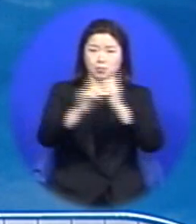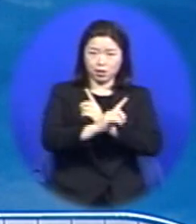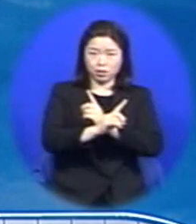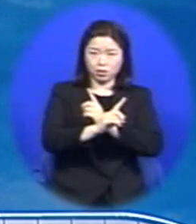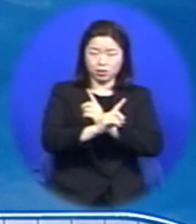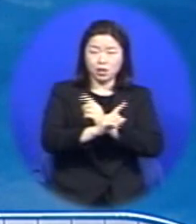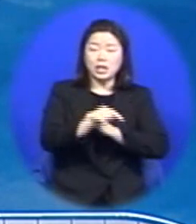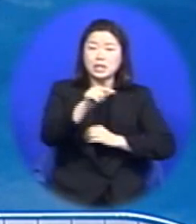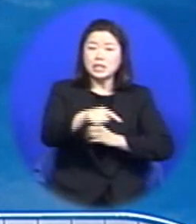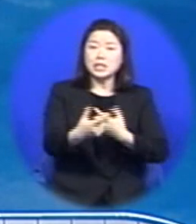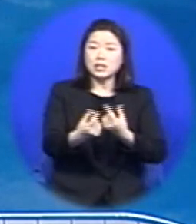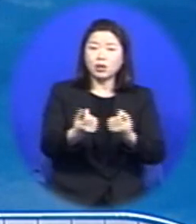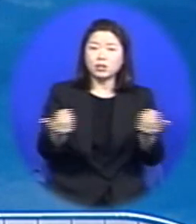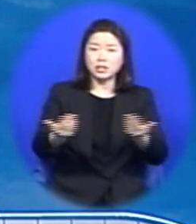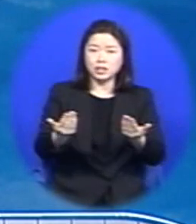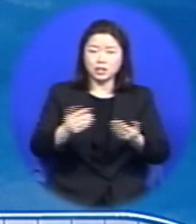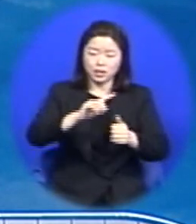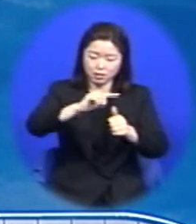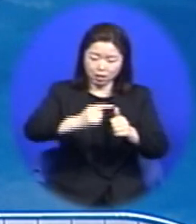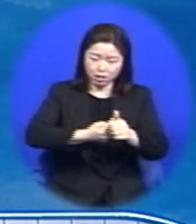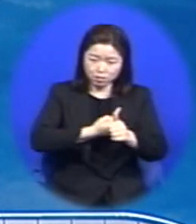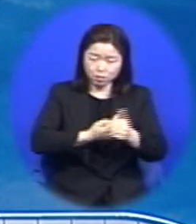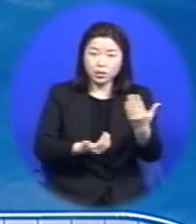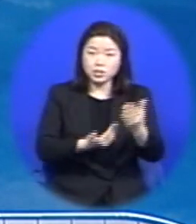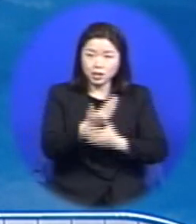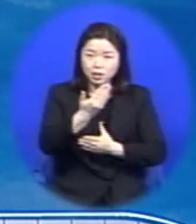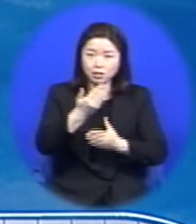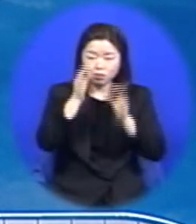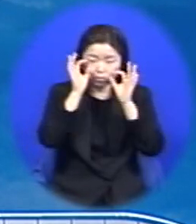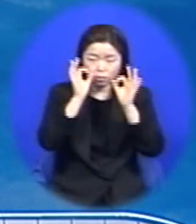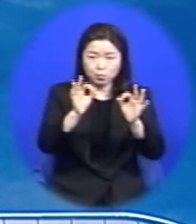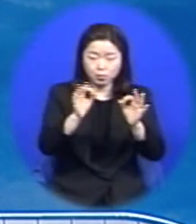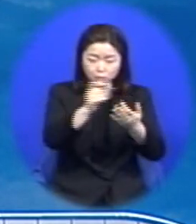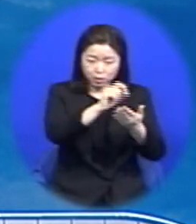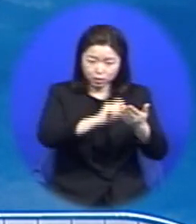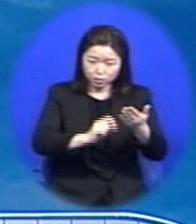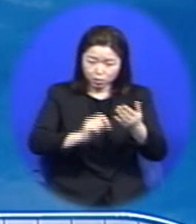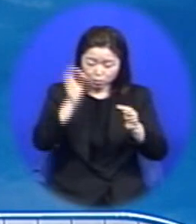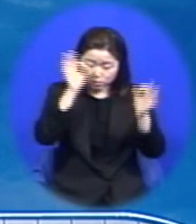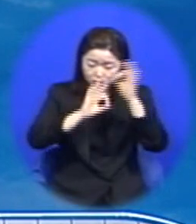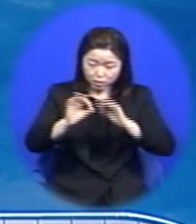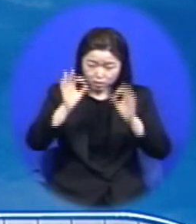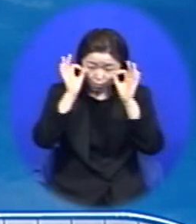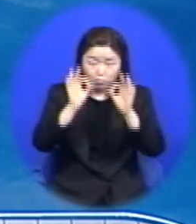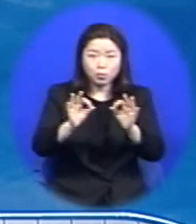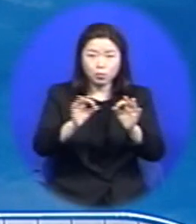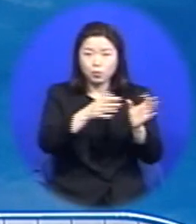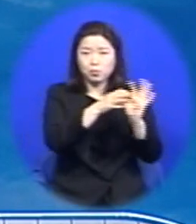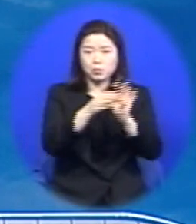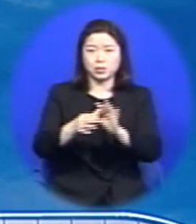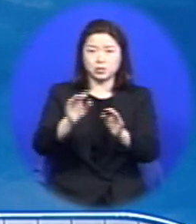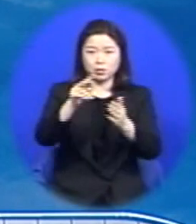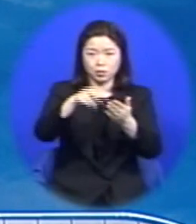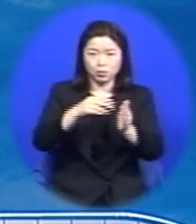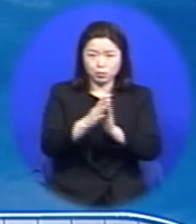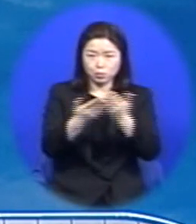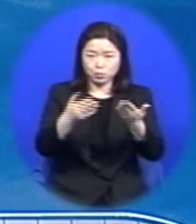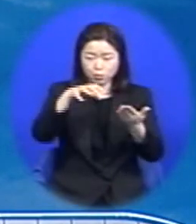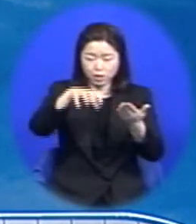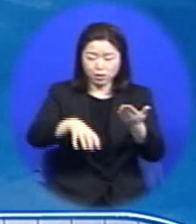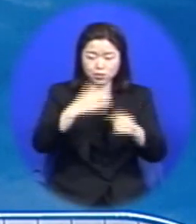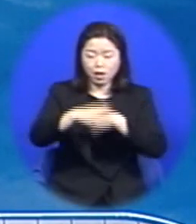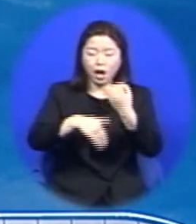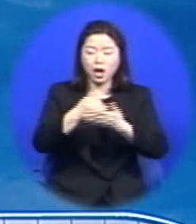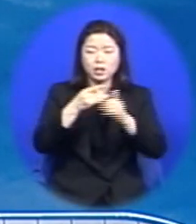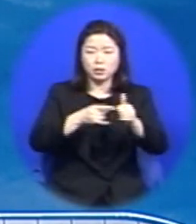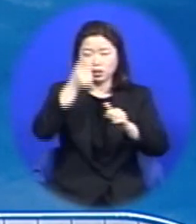그런 일들이 자연히 일어났던 것을 제가 기록을 찾아 읽어 보면서 도서관에서 하나님께 기도를